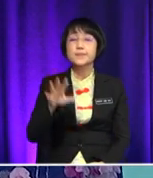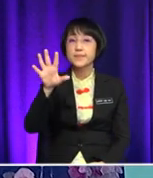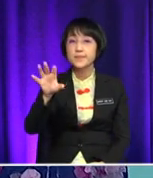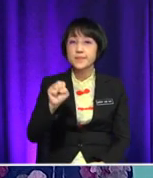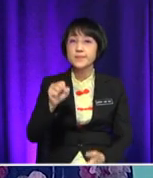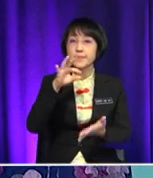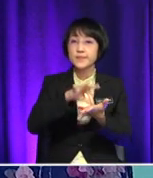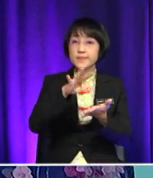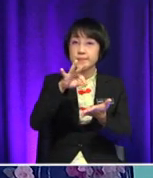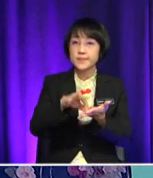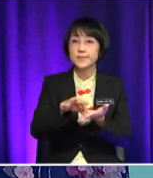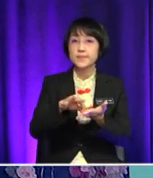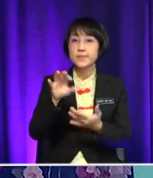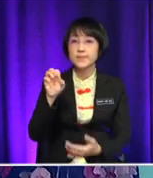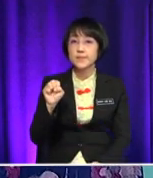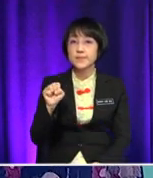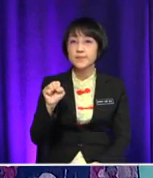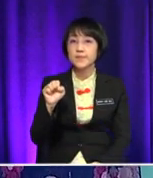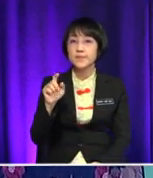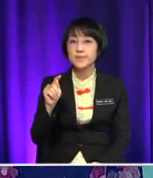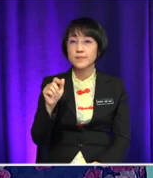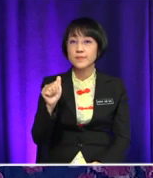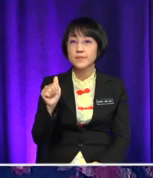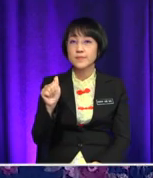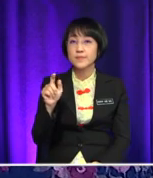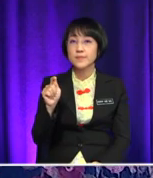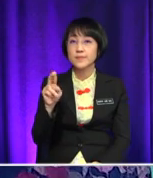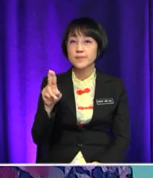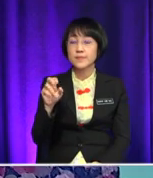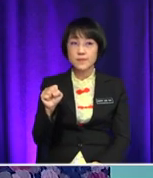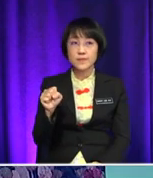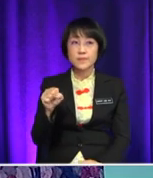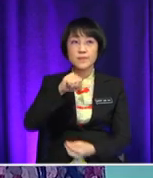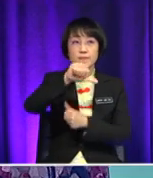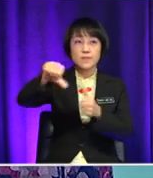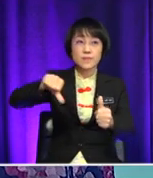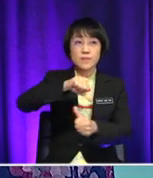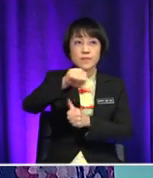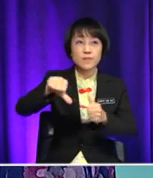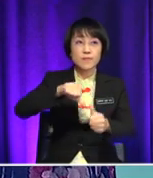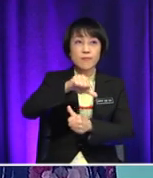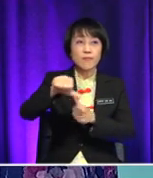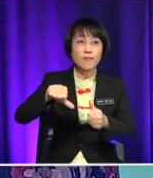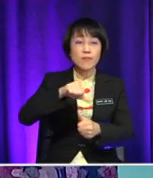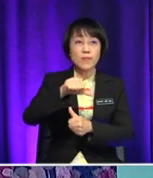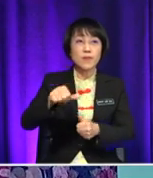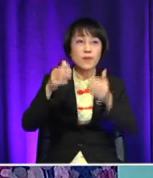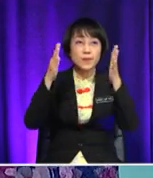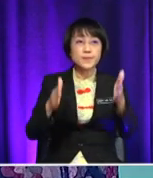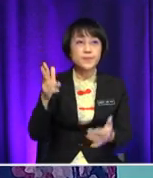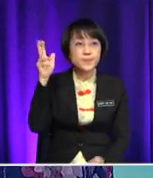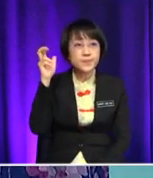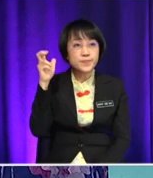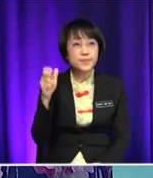lah Tadi saya sudah sebut kita ketahui masyarakat biasa ataupun masyarakat berpendidikan tinggi Oke bahasanya mudah dipahami